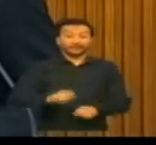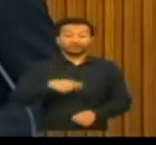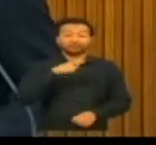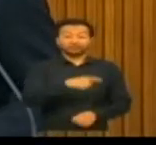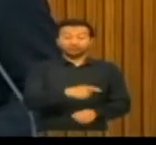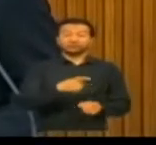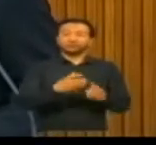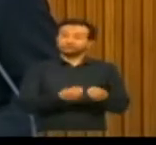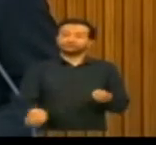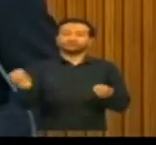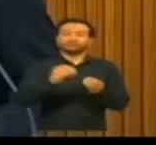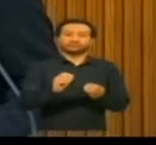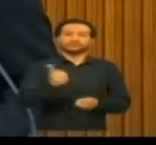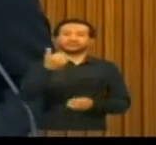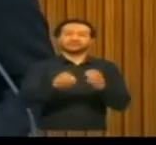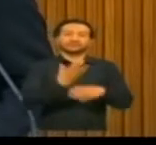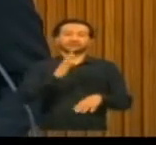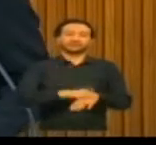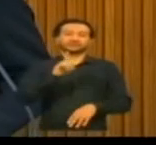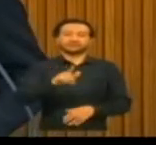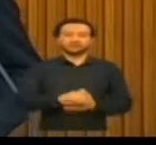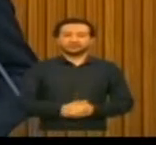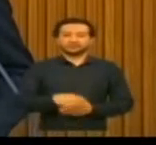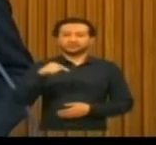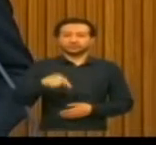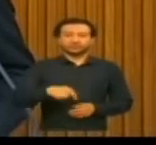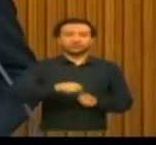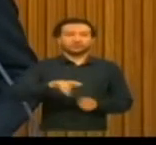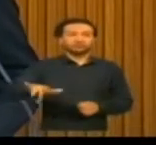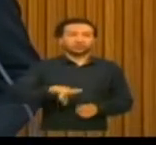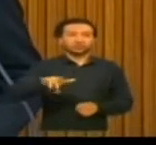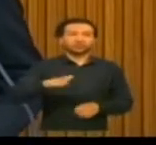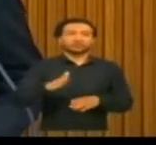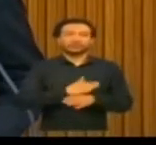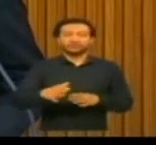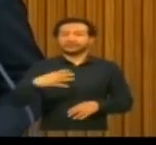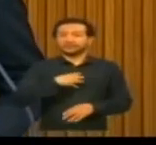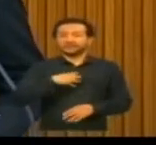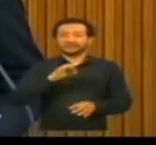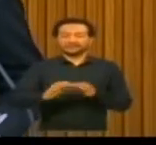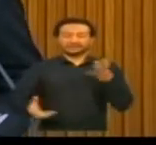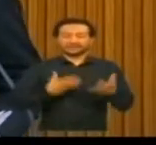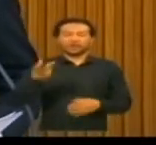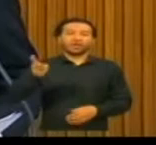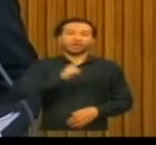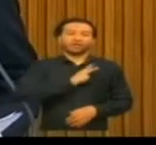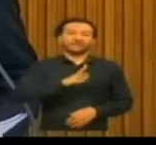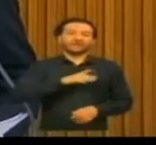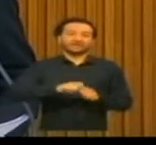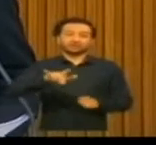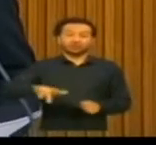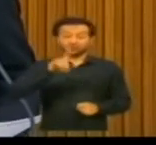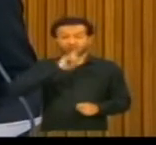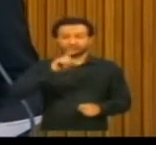bunu yüceltmek zorundayız bu deyimi. Bugün işsizlik nedeniyle kendisini yakanlar var. İşsizlik nedeniyle